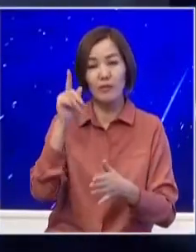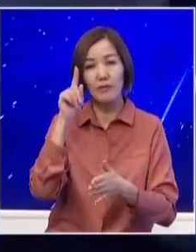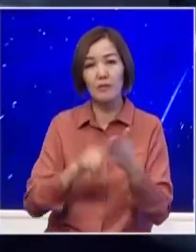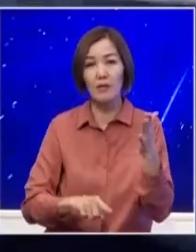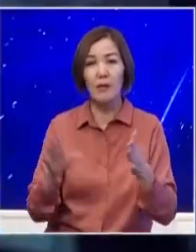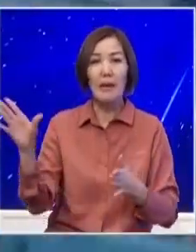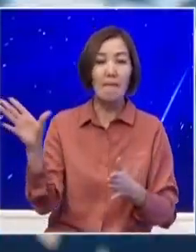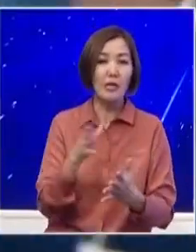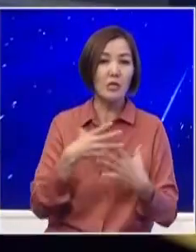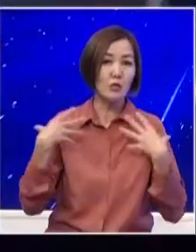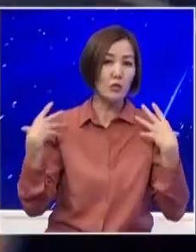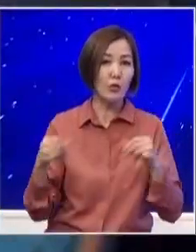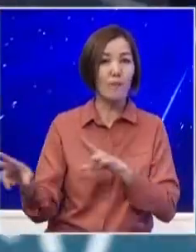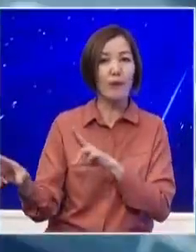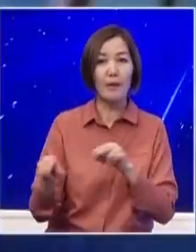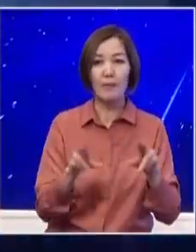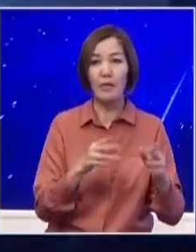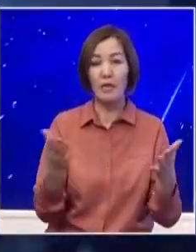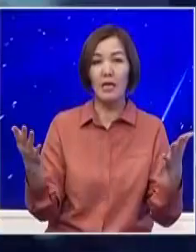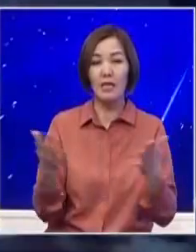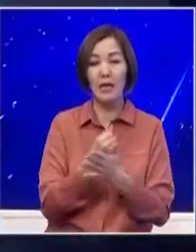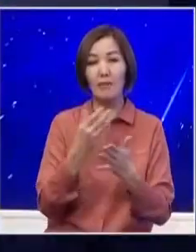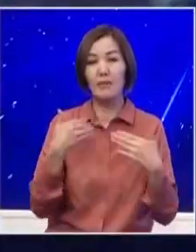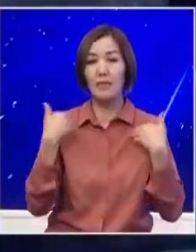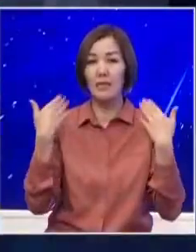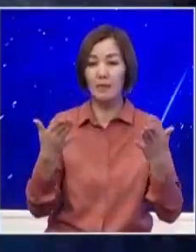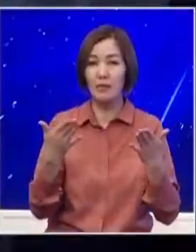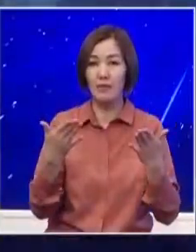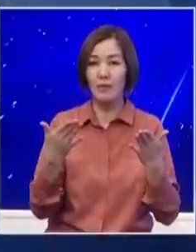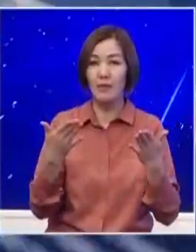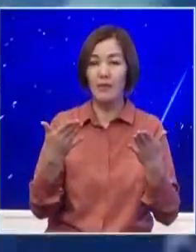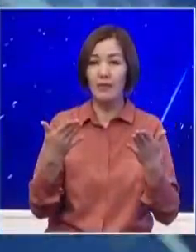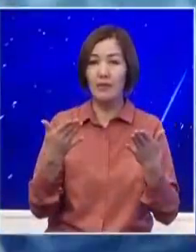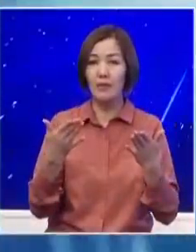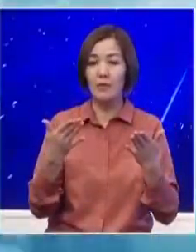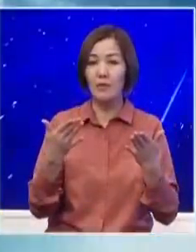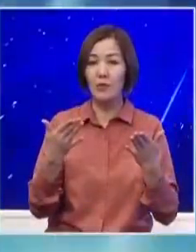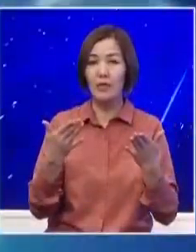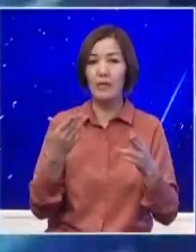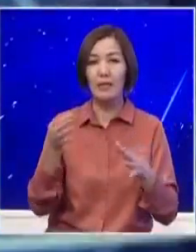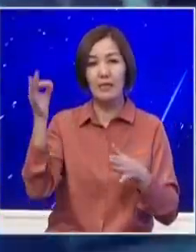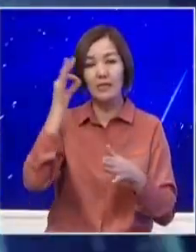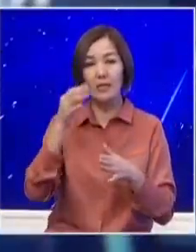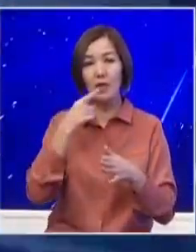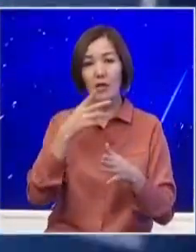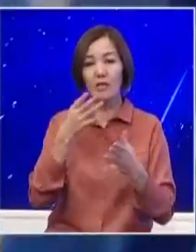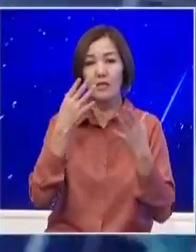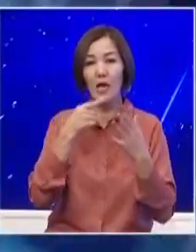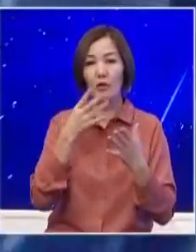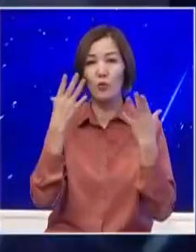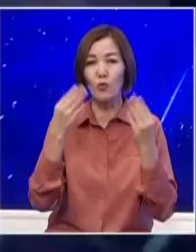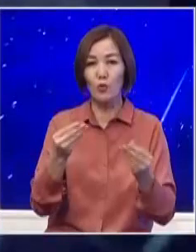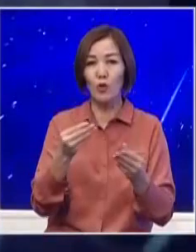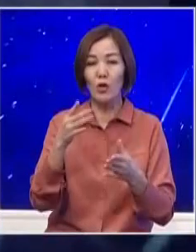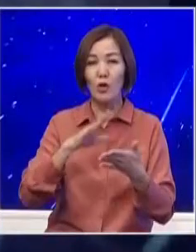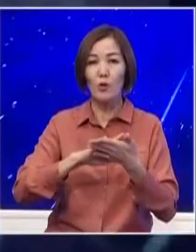сенем. Баршаңызға зор денсаулық, бақ-береке және толағай табыс тілеймін деп жүрек жарды лебізін жолдапты. Еске салсақ, алғыс айту күні